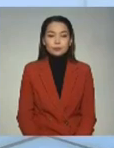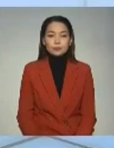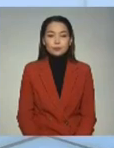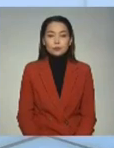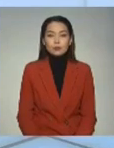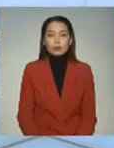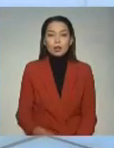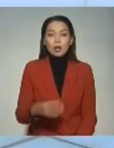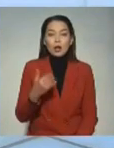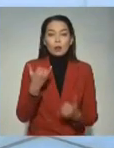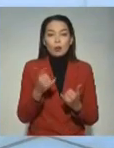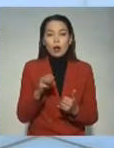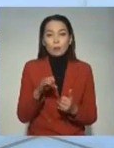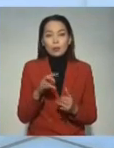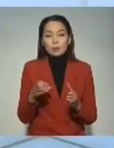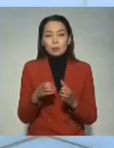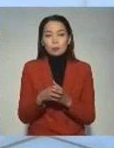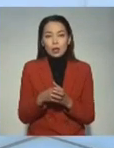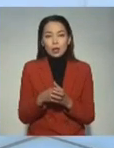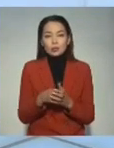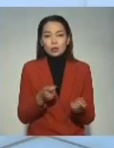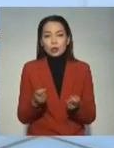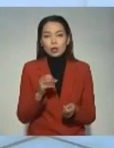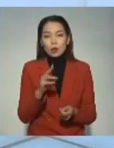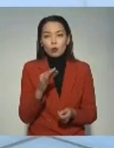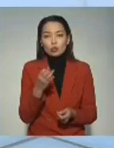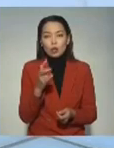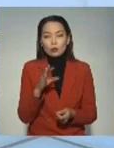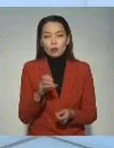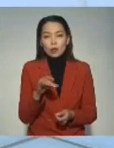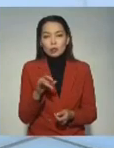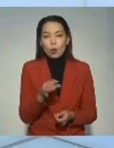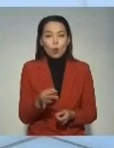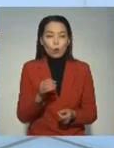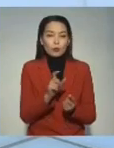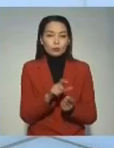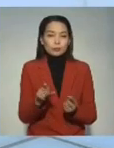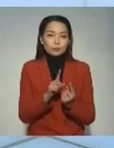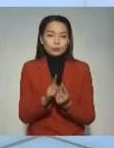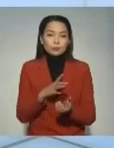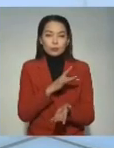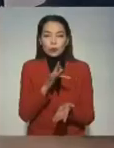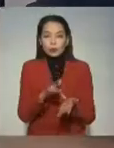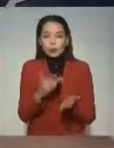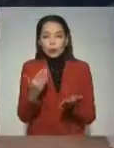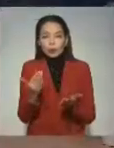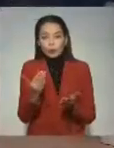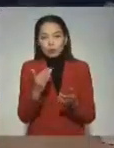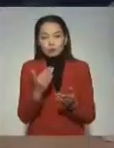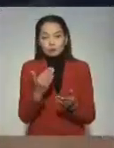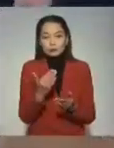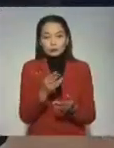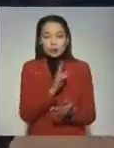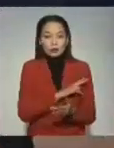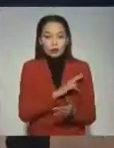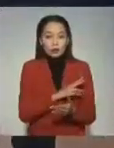Бүгін Аманат партиясының төрағасы Ерлан Қошанов Атырау облысының тұрғындарымен кездесті. Өңірлік филиал жандағы кеңес беру орталығының қызметімен